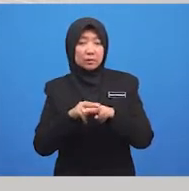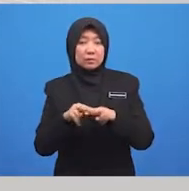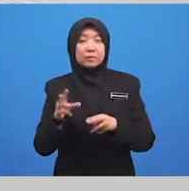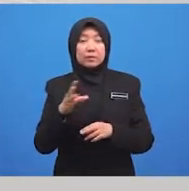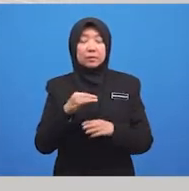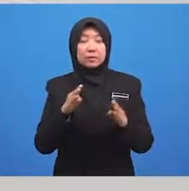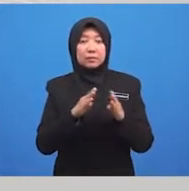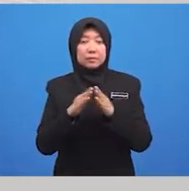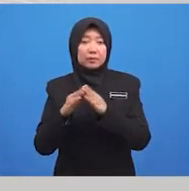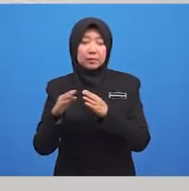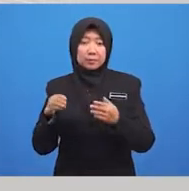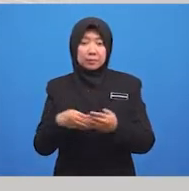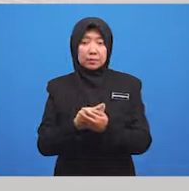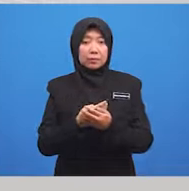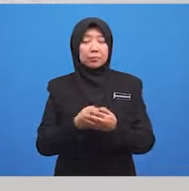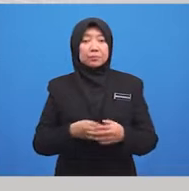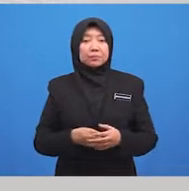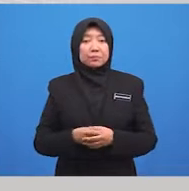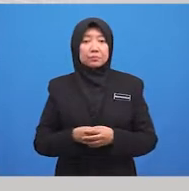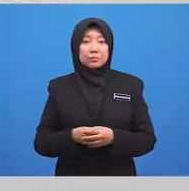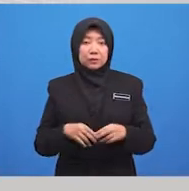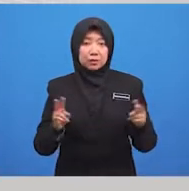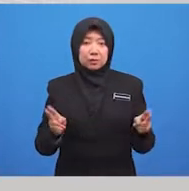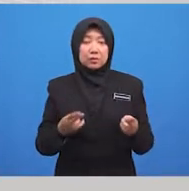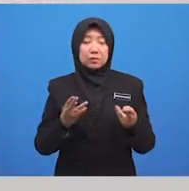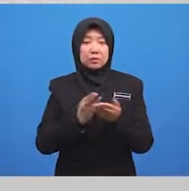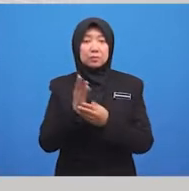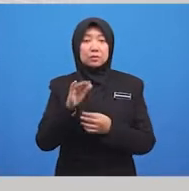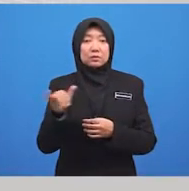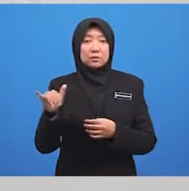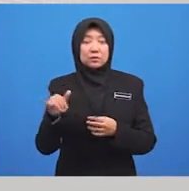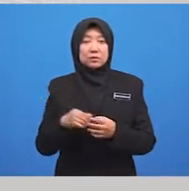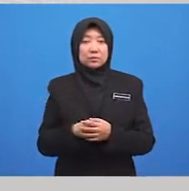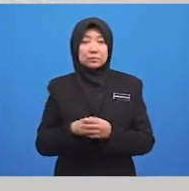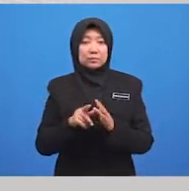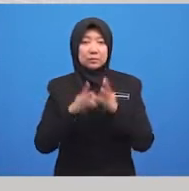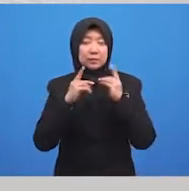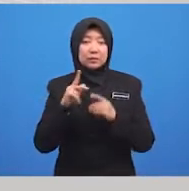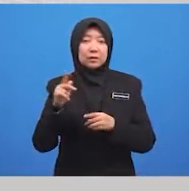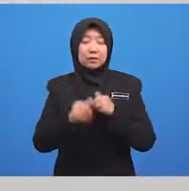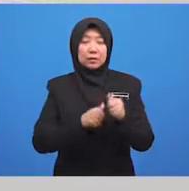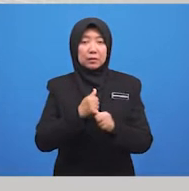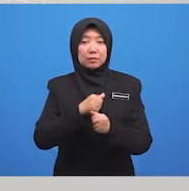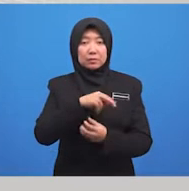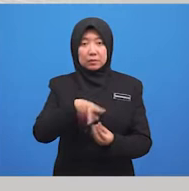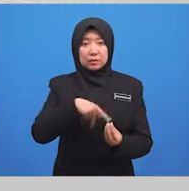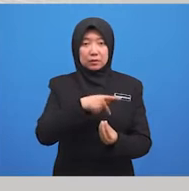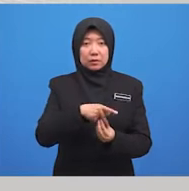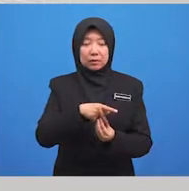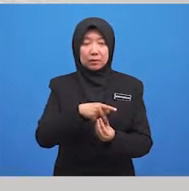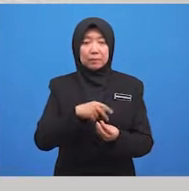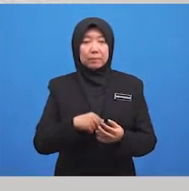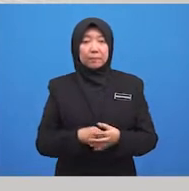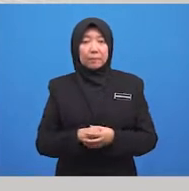dan bandar baru. Usaha yang seterusnya adalah pendidikan alam sekitar.